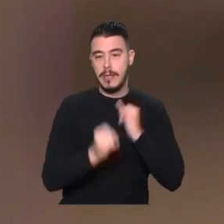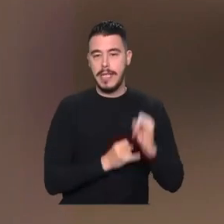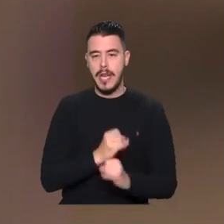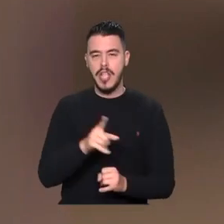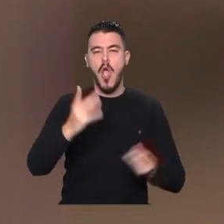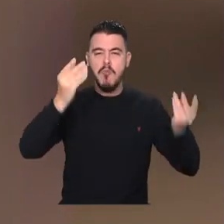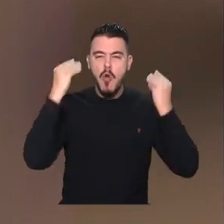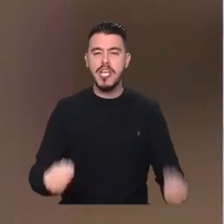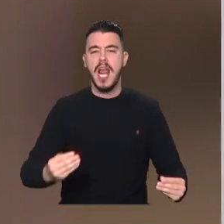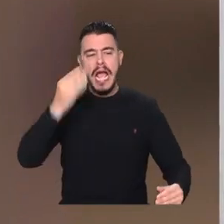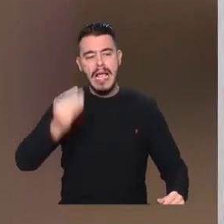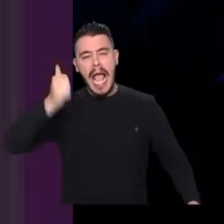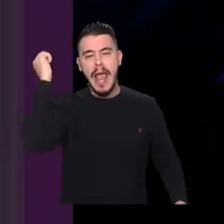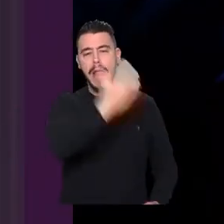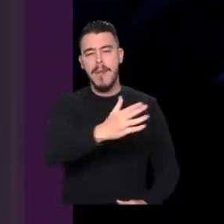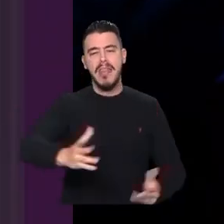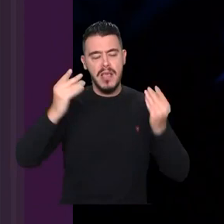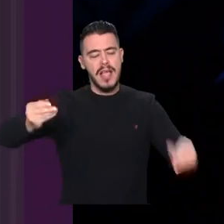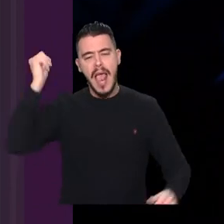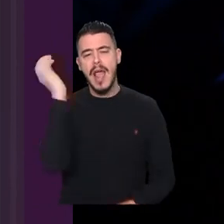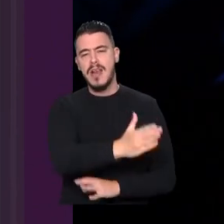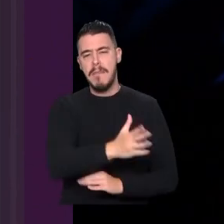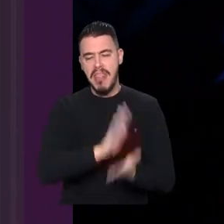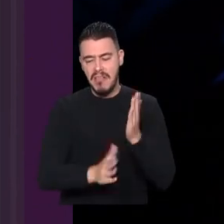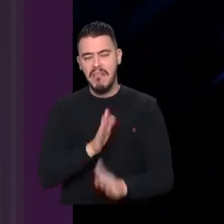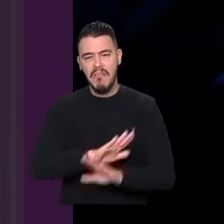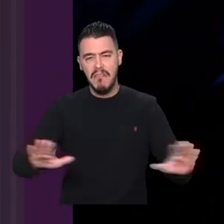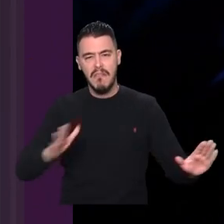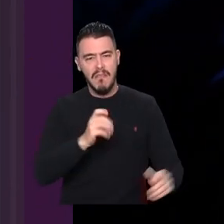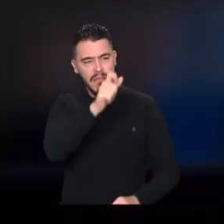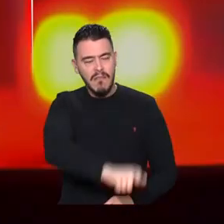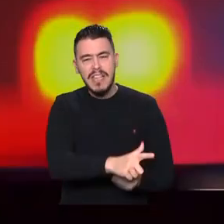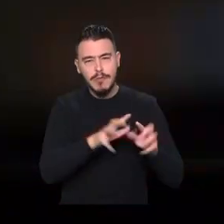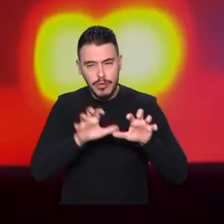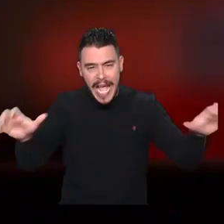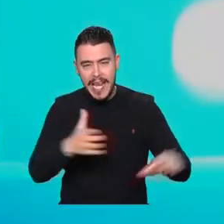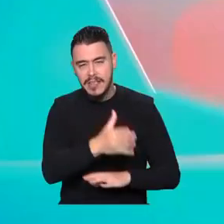τα χέρια του. Κάνε καλά τα χέρια του. Καλά το έκανε. Αυτό θα κάναμε όλοι μας άμα για τα παιδιά μας.